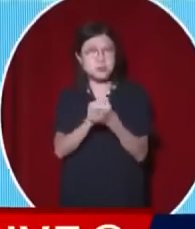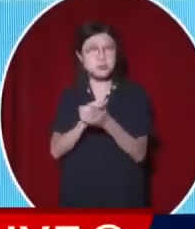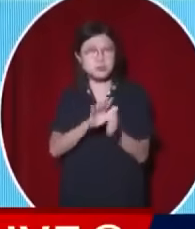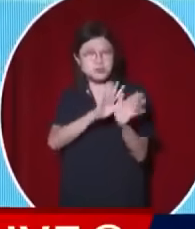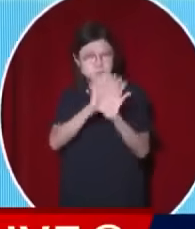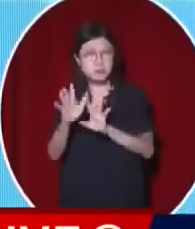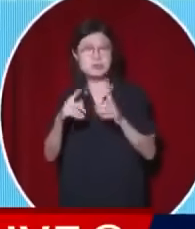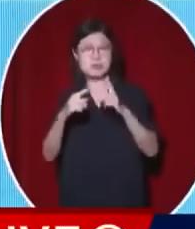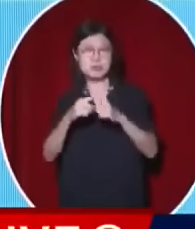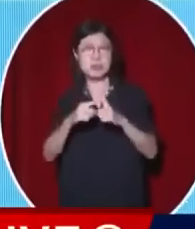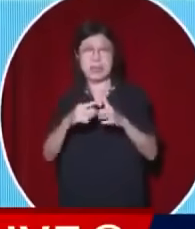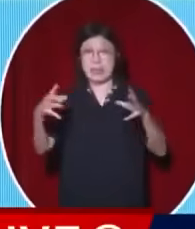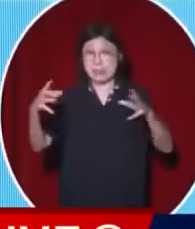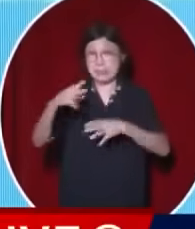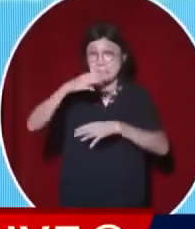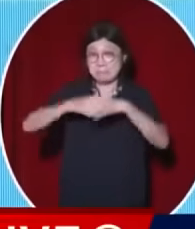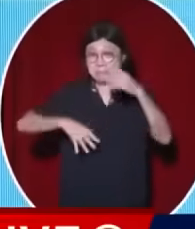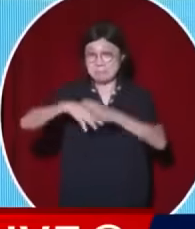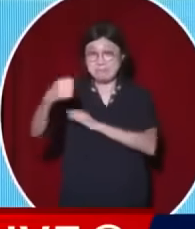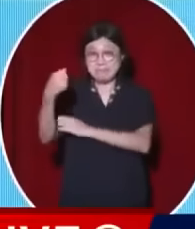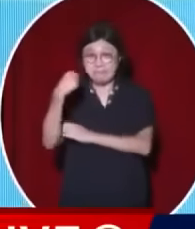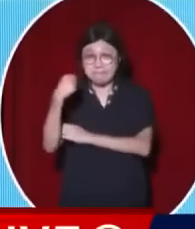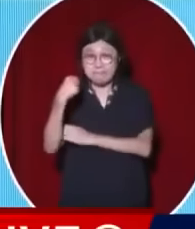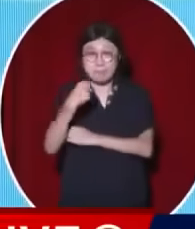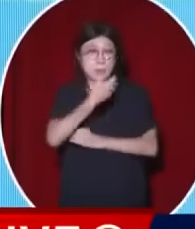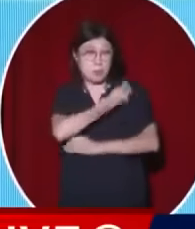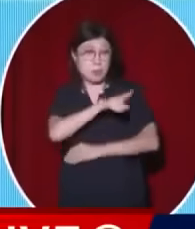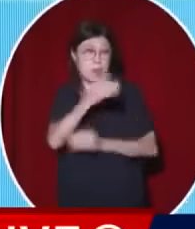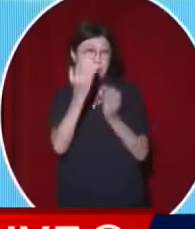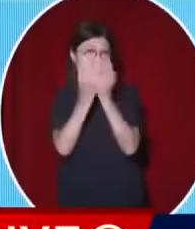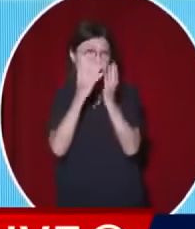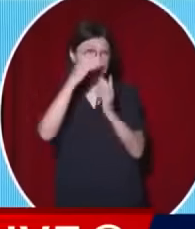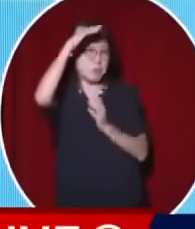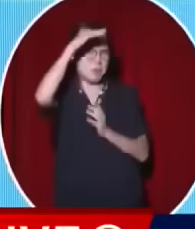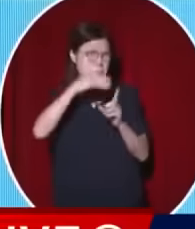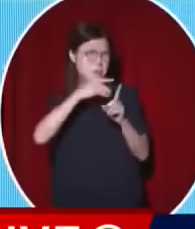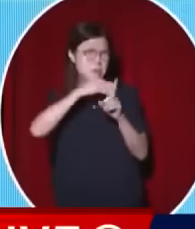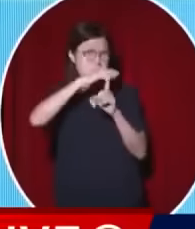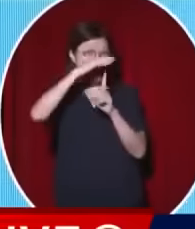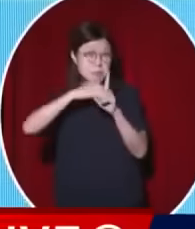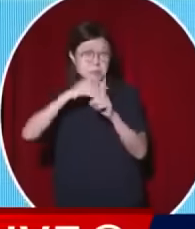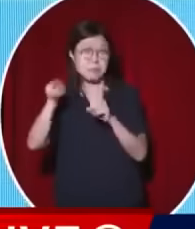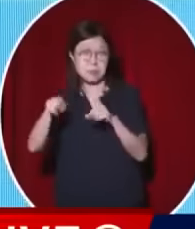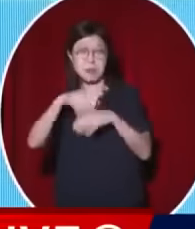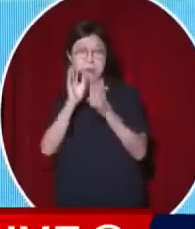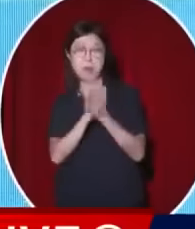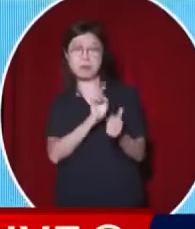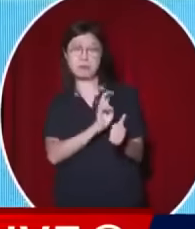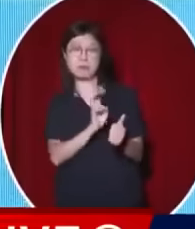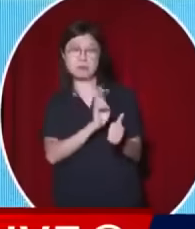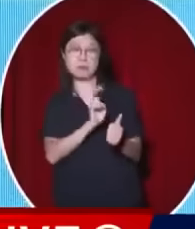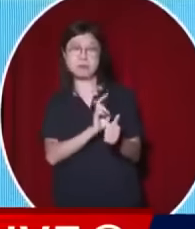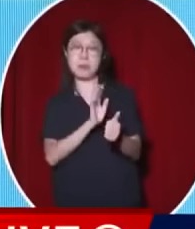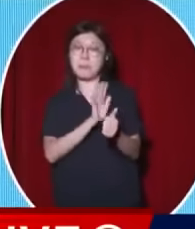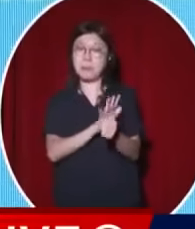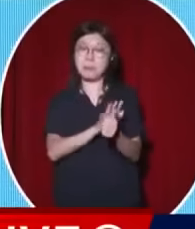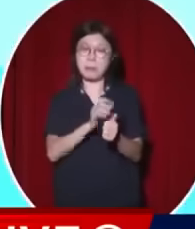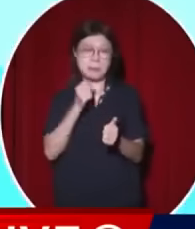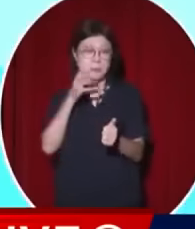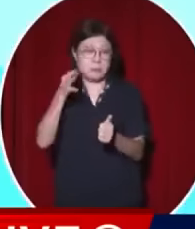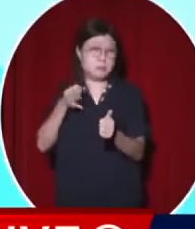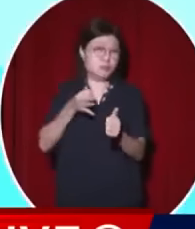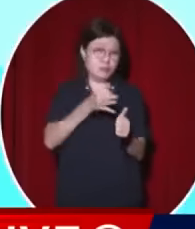只要跟他一起打拼过的员工，无论是学历高低，都会得到最好的照顾跟优厚的待遇。